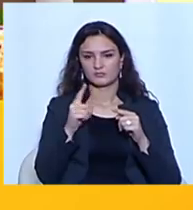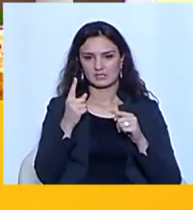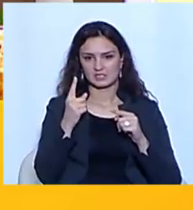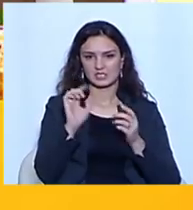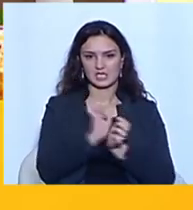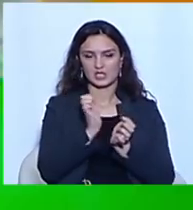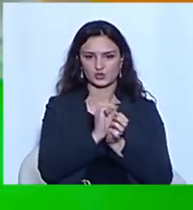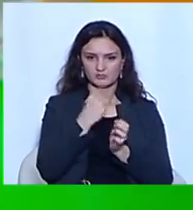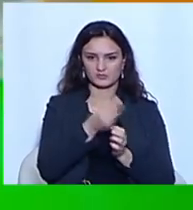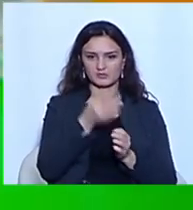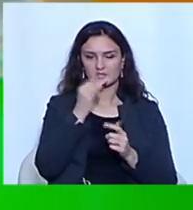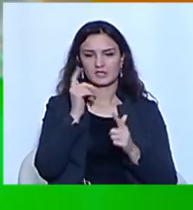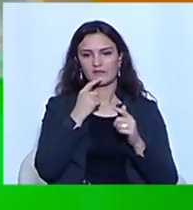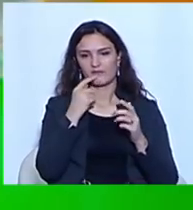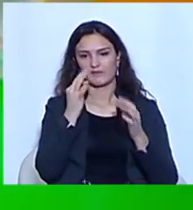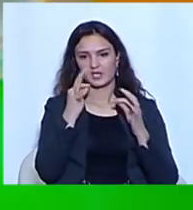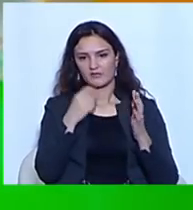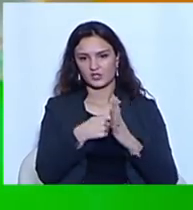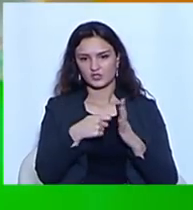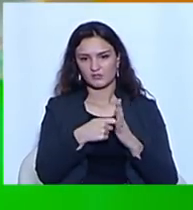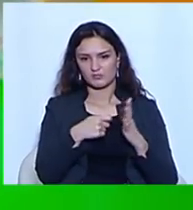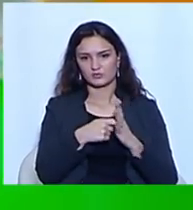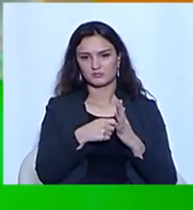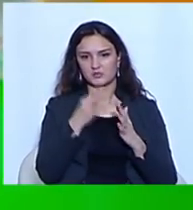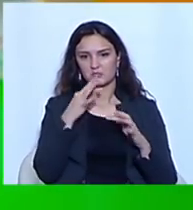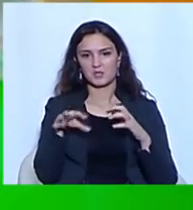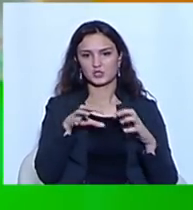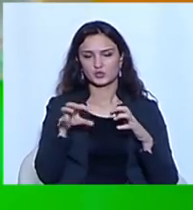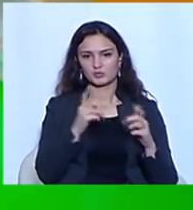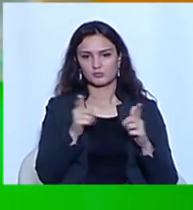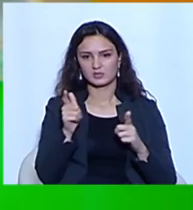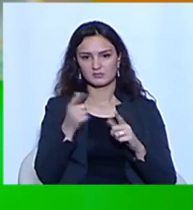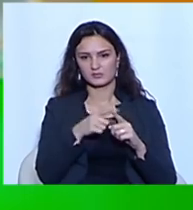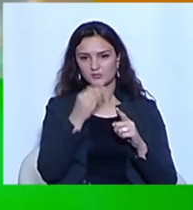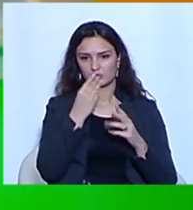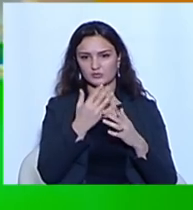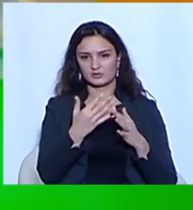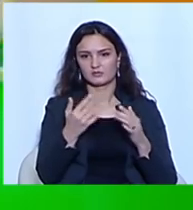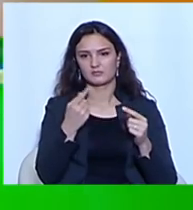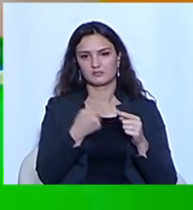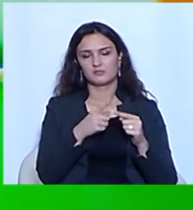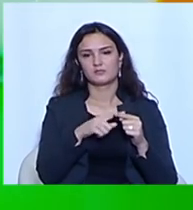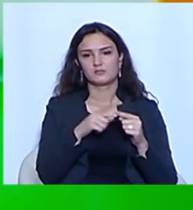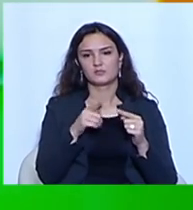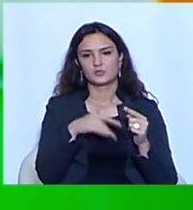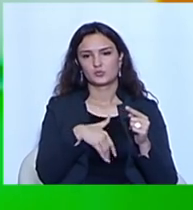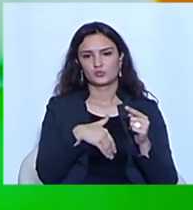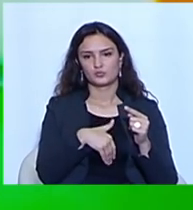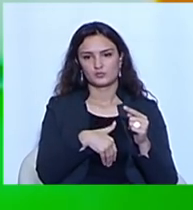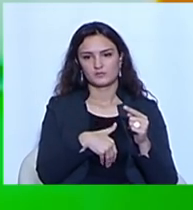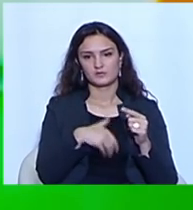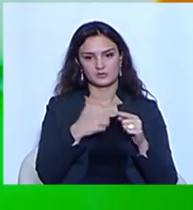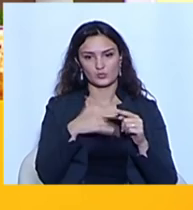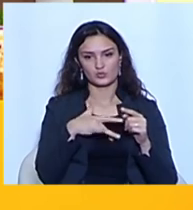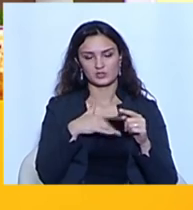ჯერზე ხაჭო მივცეთ, მერე ყველი ვაჭამოთ, მერე ვთქვათ მაწონზე მომზადებული ესა თუ ის პროდუქტი შევთავაზოთ, იმიტომ რომ კუჭნაწლავის ტრაქტის